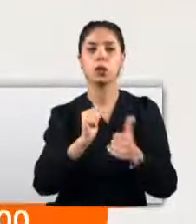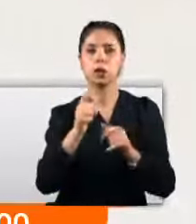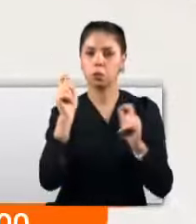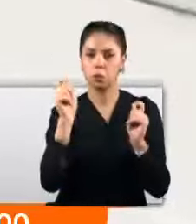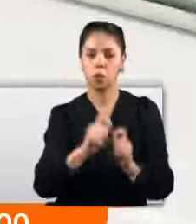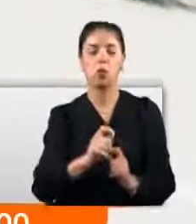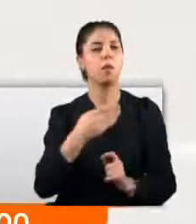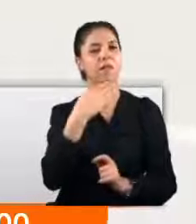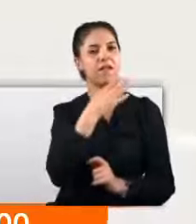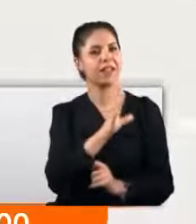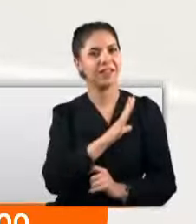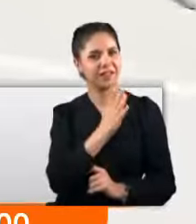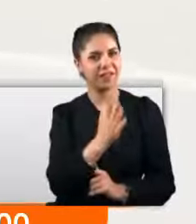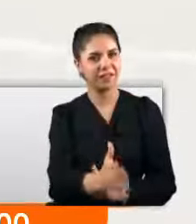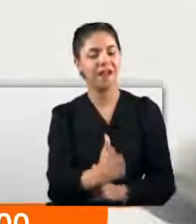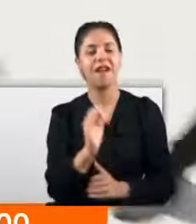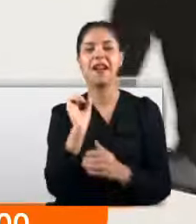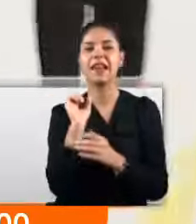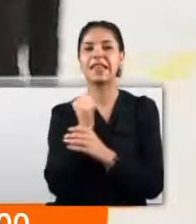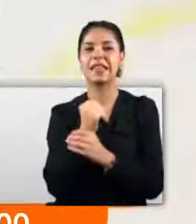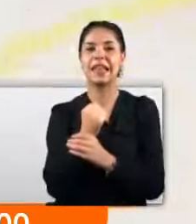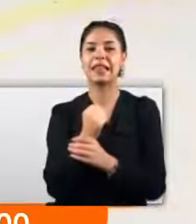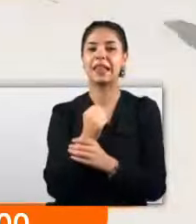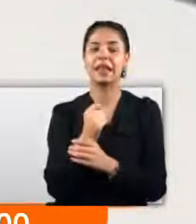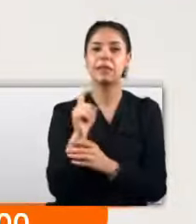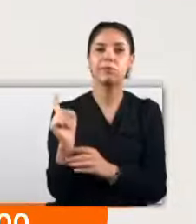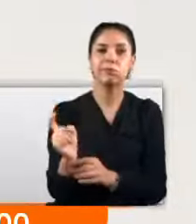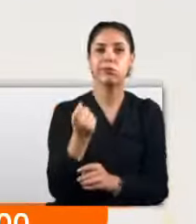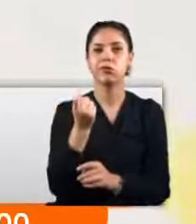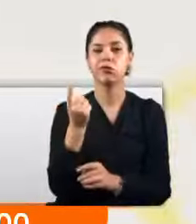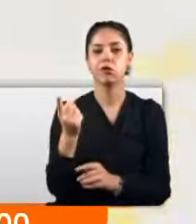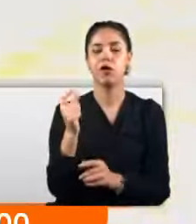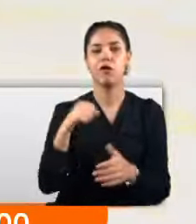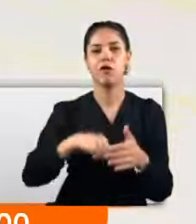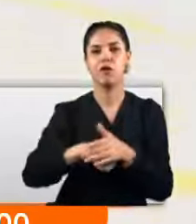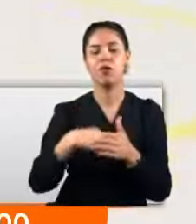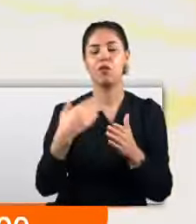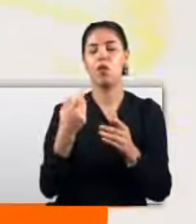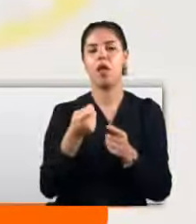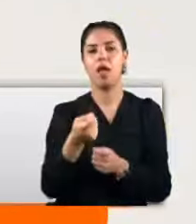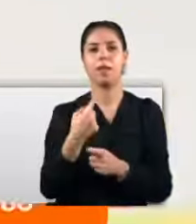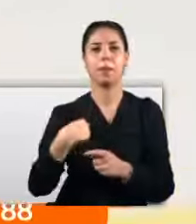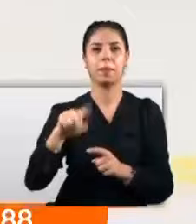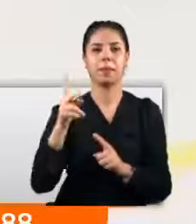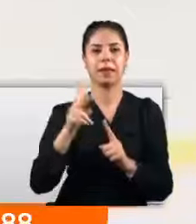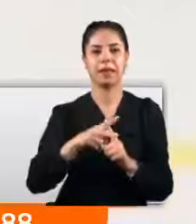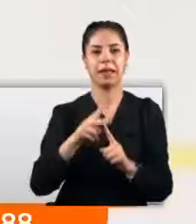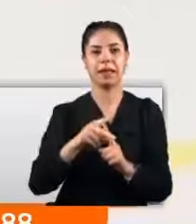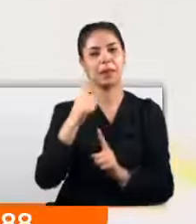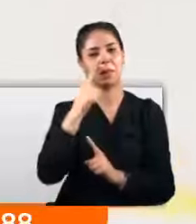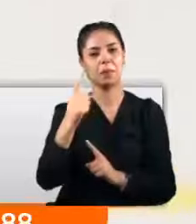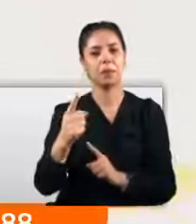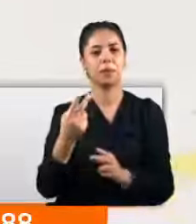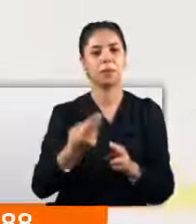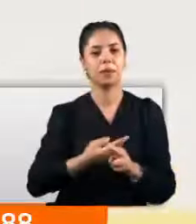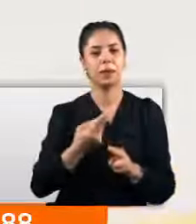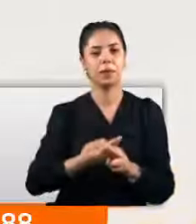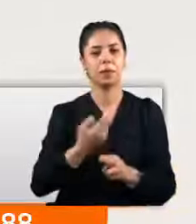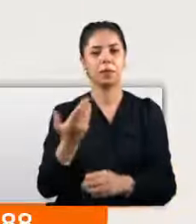yapma fırsatı bulduğu hem de yeteneklerini keşfettiği futbol dersine Biz de katıldık şimdi bir penaltı atışı